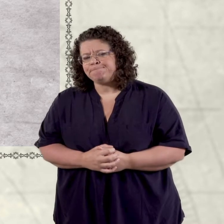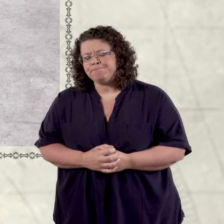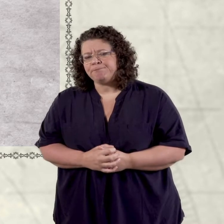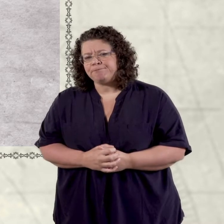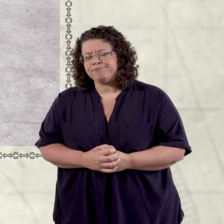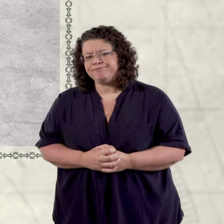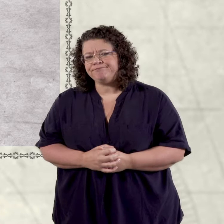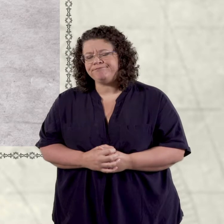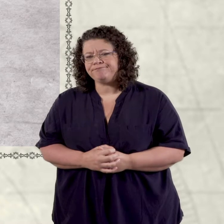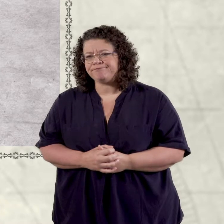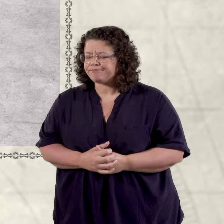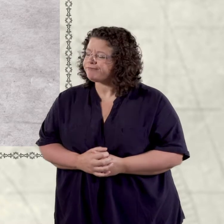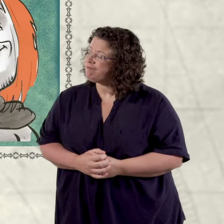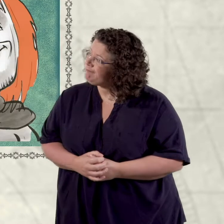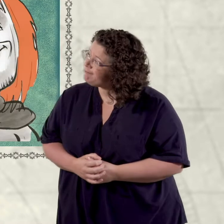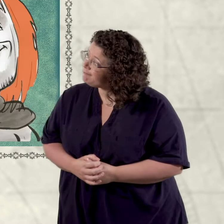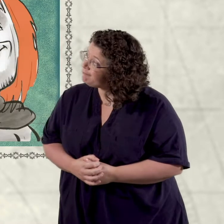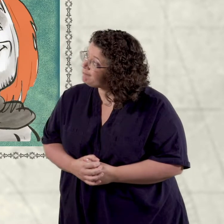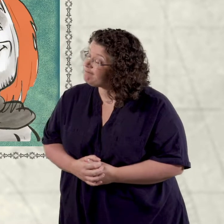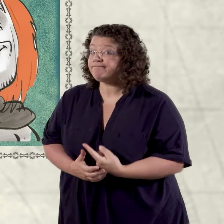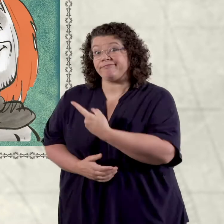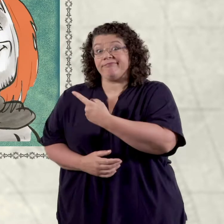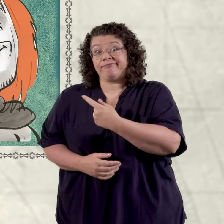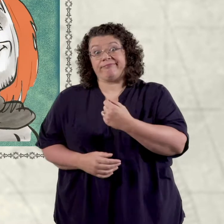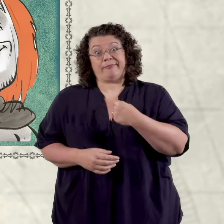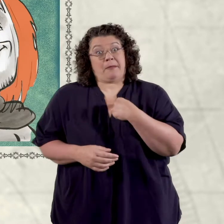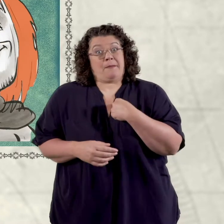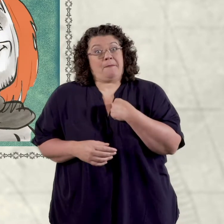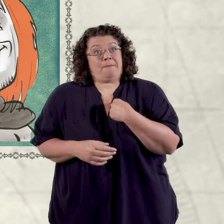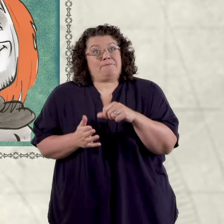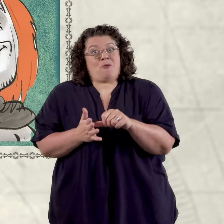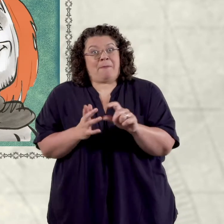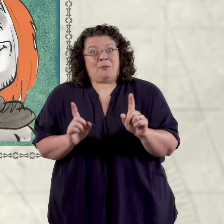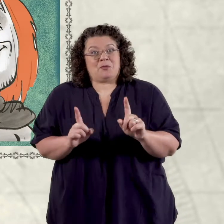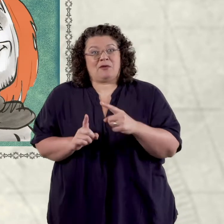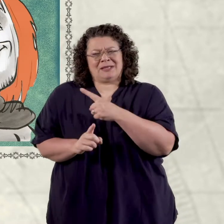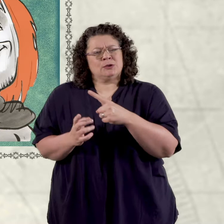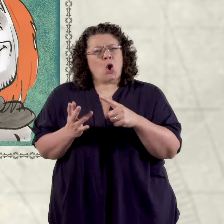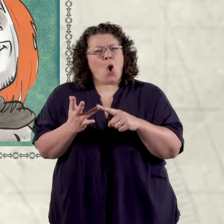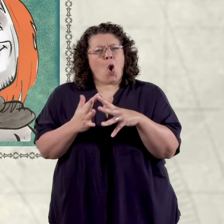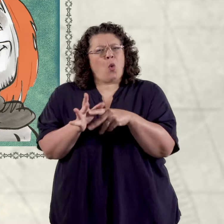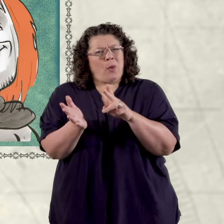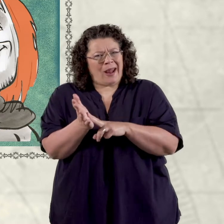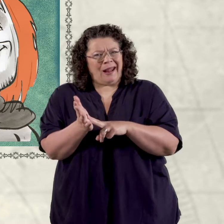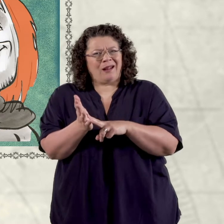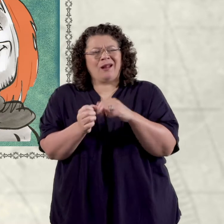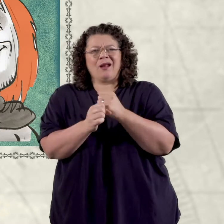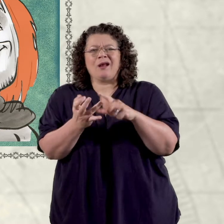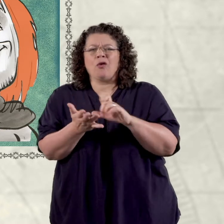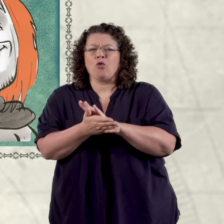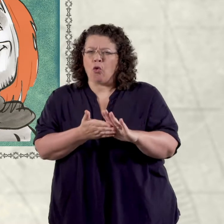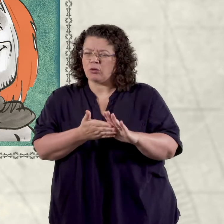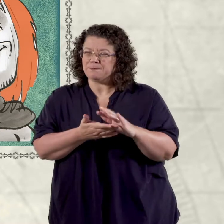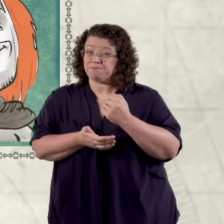A hwn oedd un ohonyn nhw. Dyma Owain Goch, fy mrawd mawr. Roedd yn rhaid i